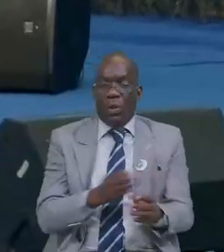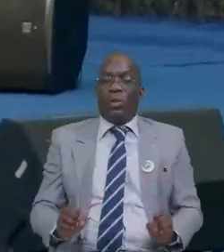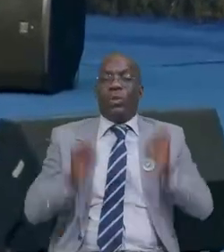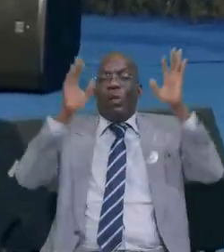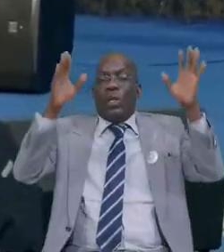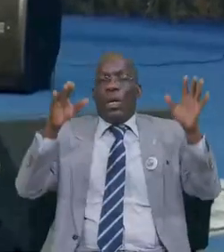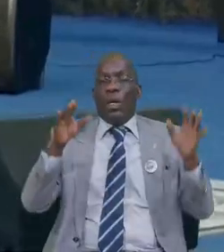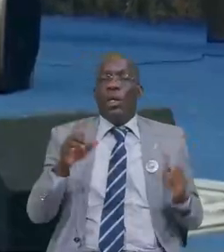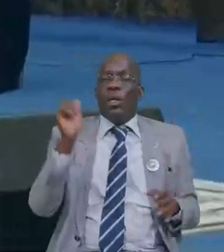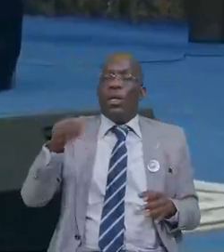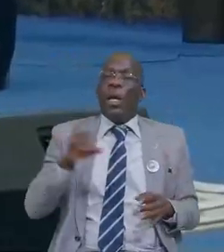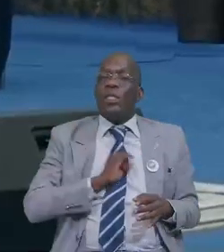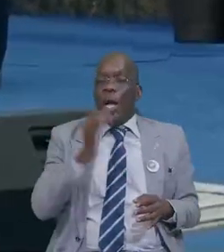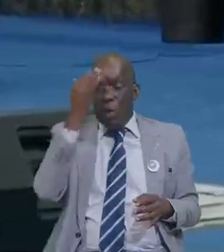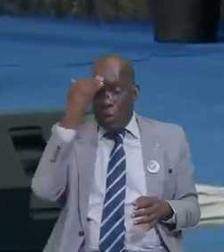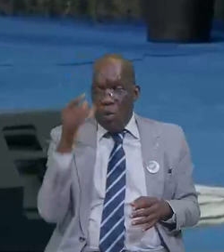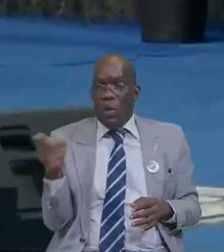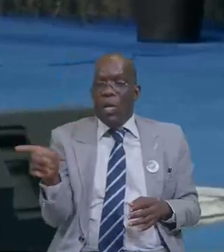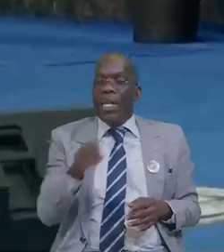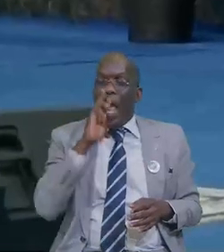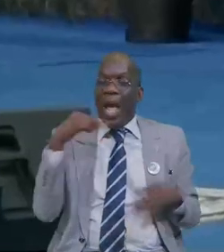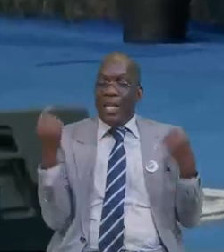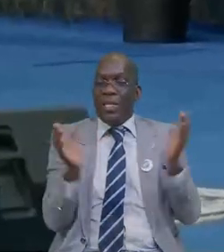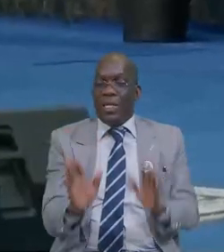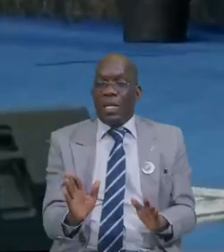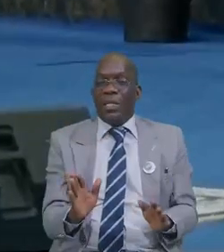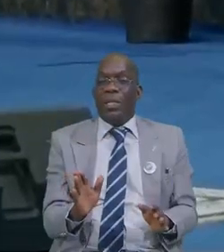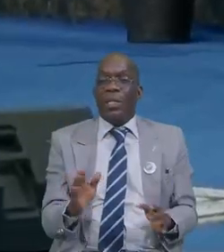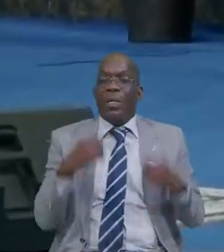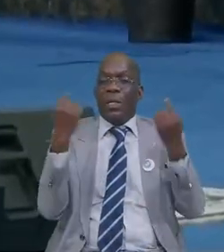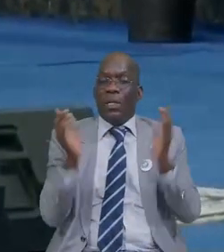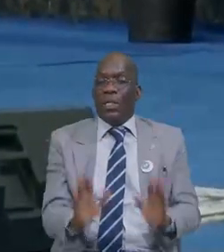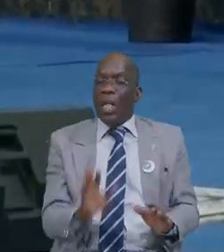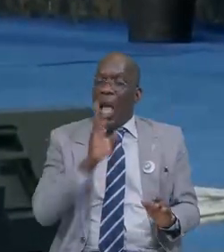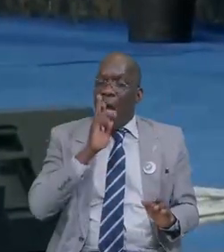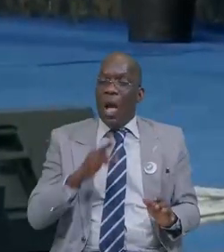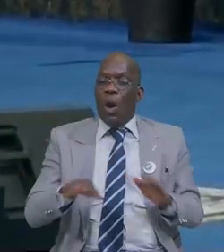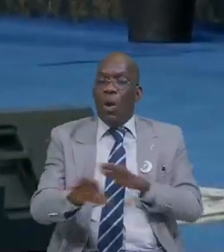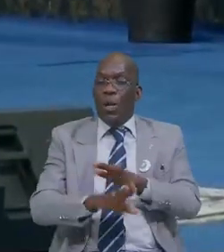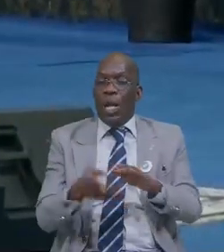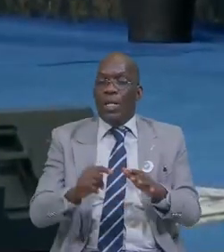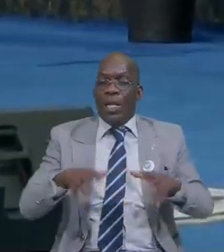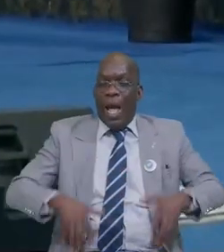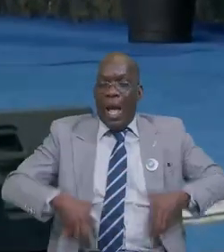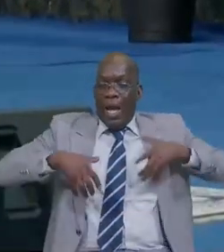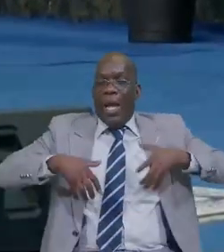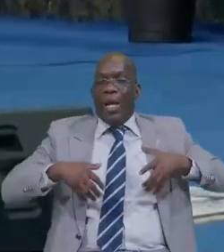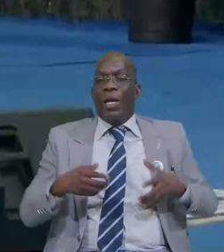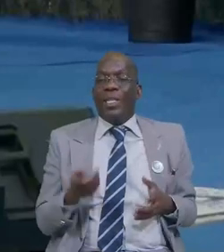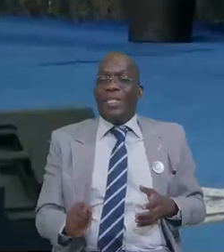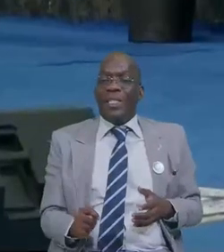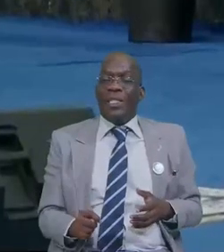a dit, je sais qu'ils sont pécheurs et les pécheurs sont sous la